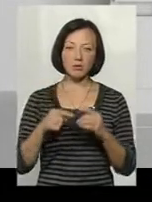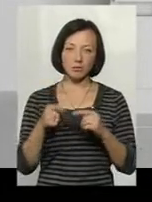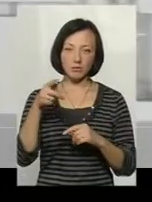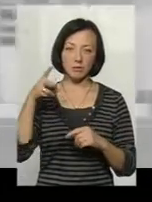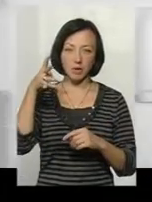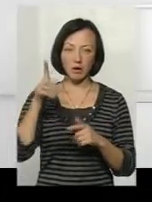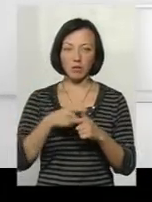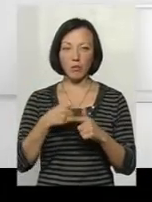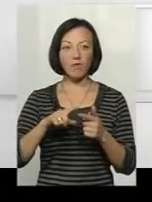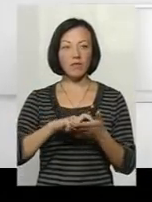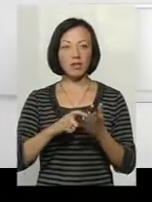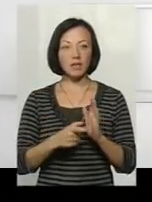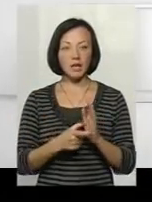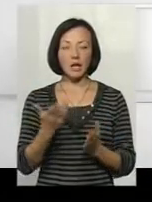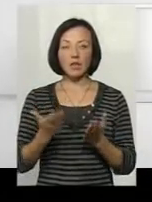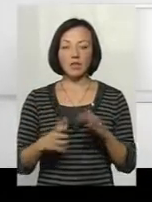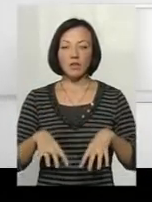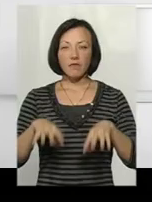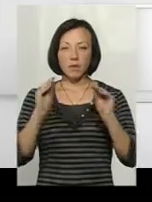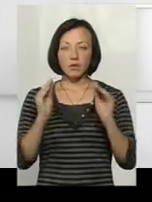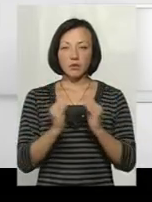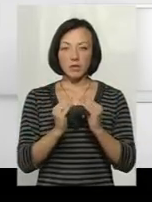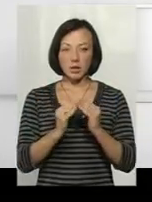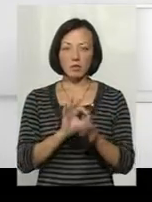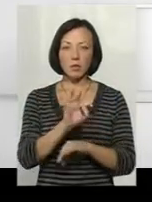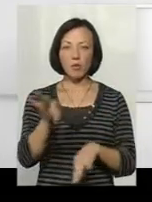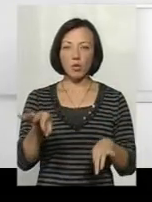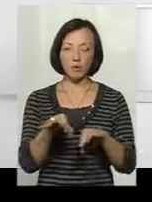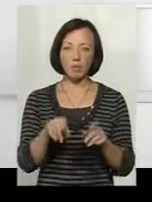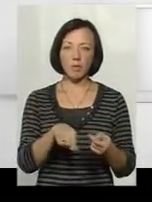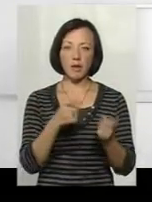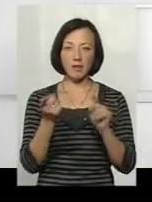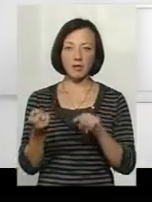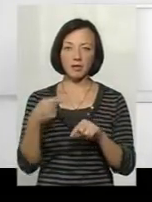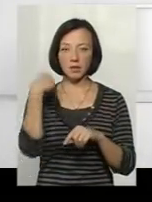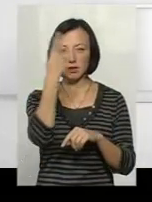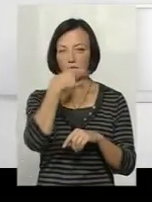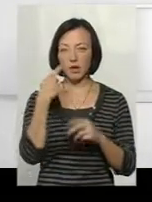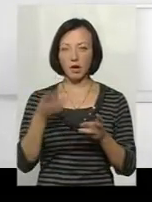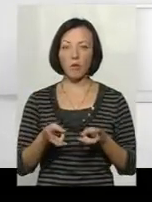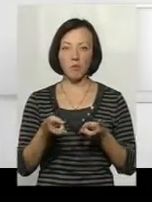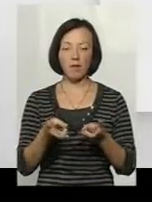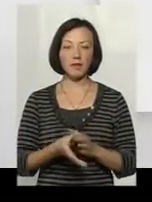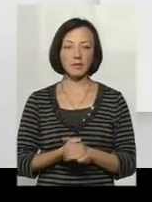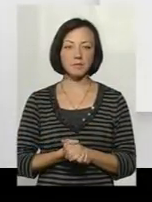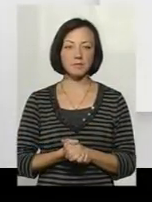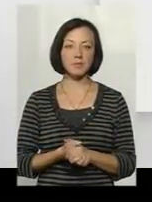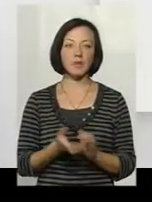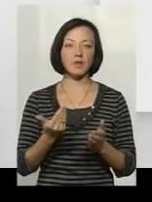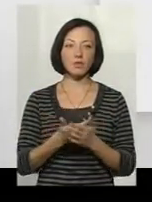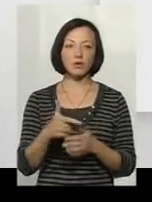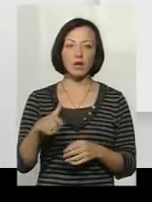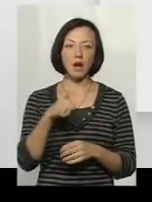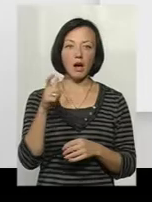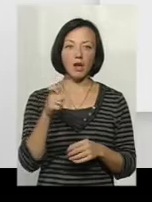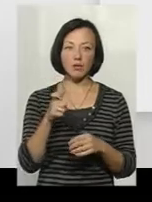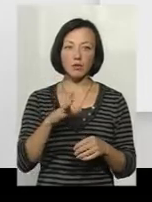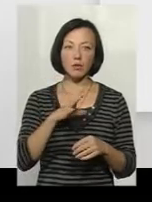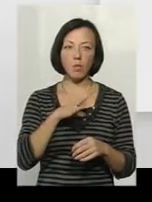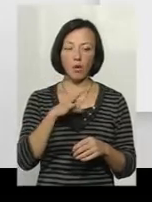чи навіть у квартирі, якщо весь будинок запроєктовано чи переведено на індивідуальне опалення. Отож, газові котли